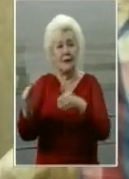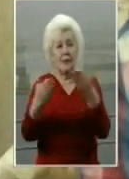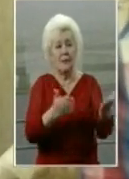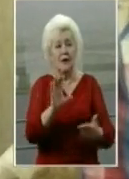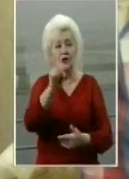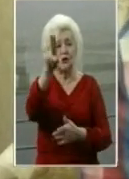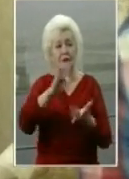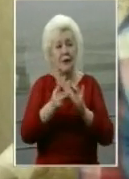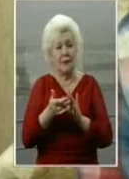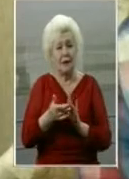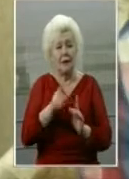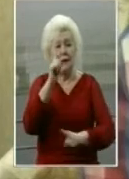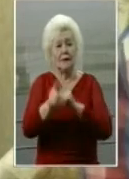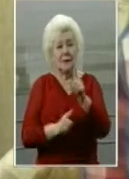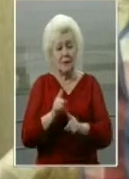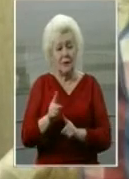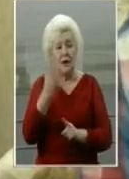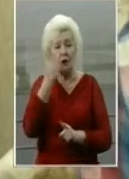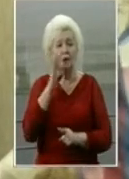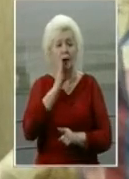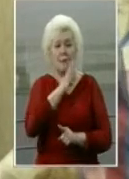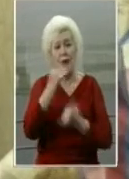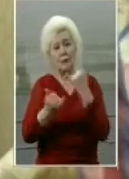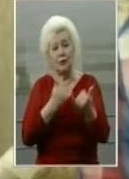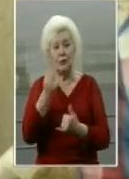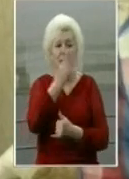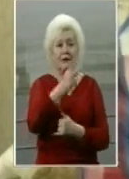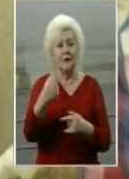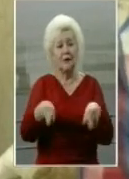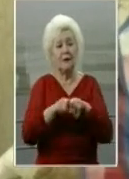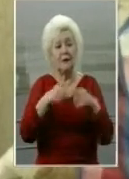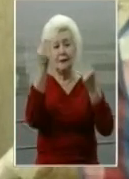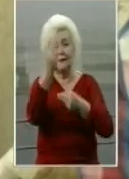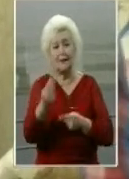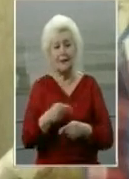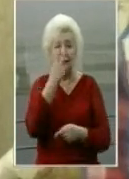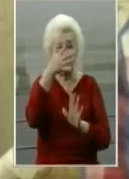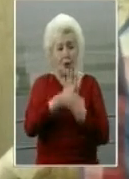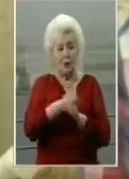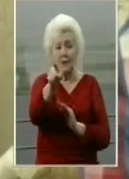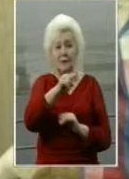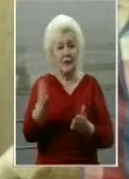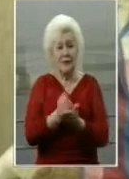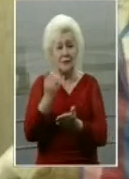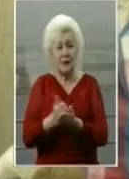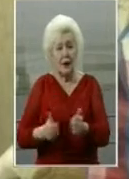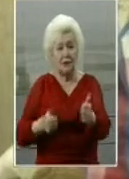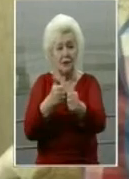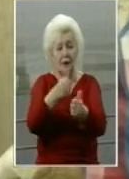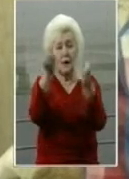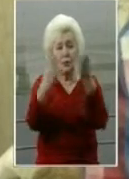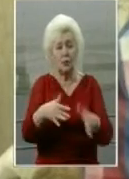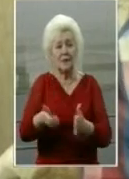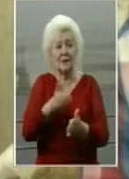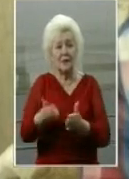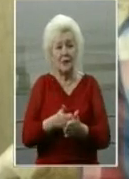у соціальних мережах, ЗМІ. Коли мами доглянуті, і ти дивишся на ці картинки, і розумієш, що ти не встигаєш за ними, в тебе просто